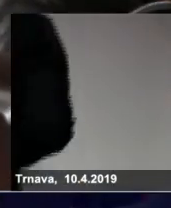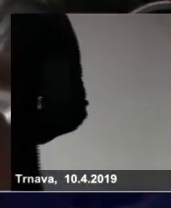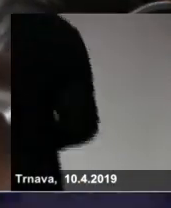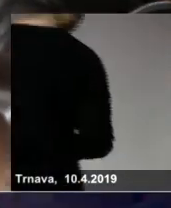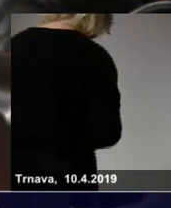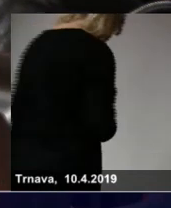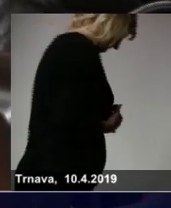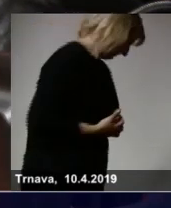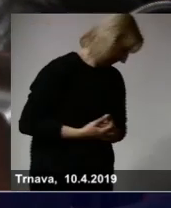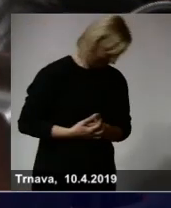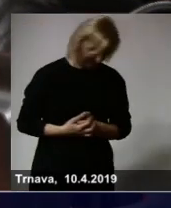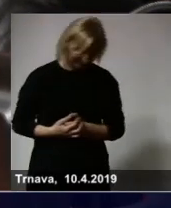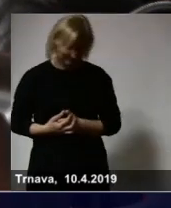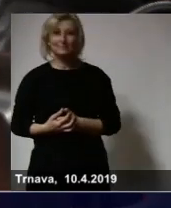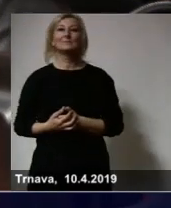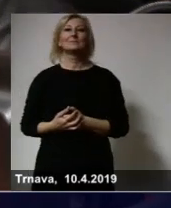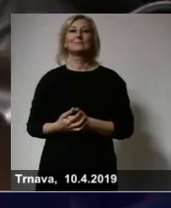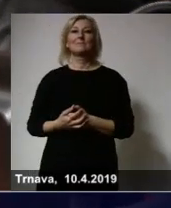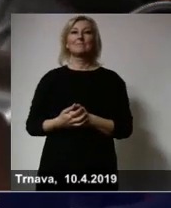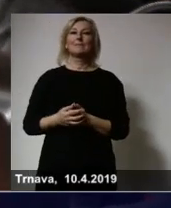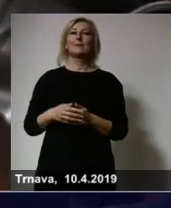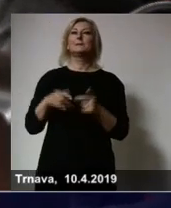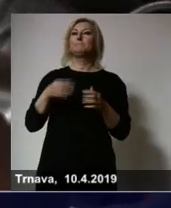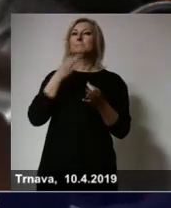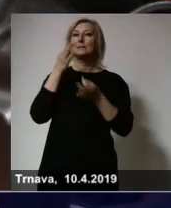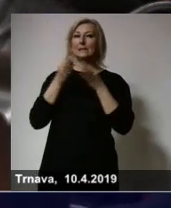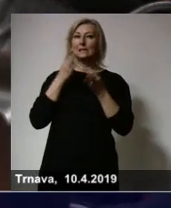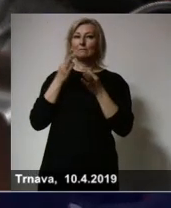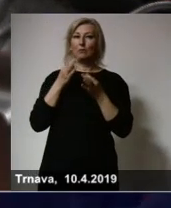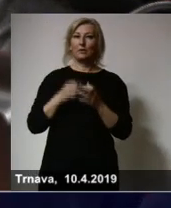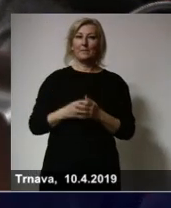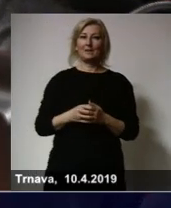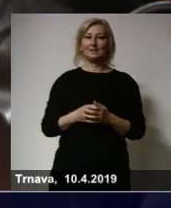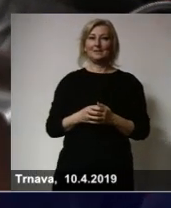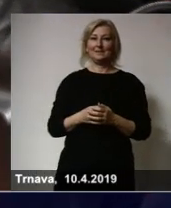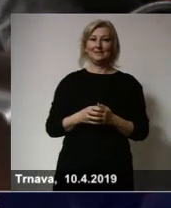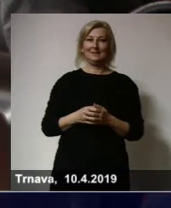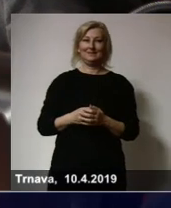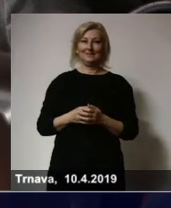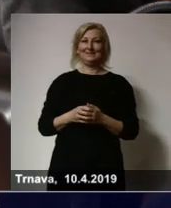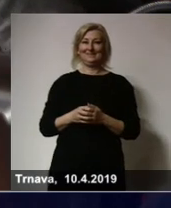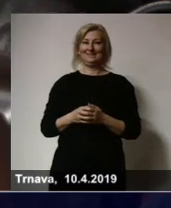v pôsobnosti Trnavského samosprávneho kraja a ako aj úradu Trnavského samosprávneho kraja ku dňu